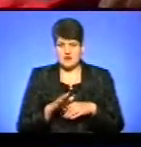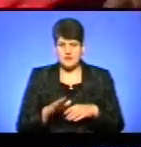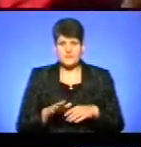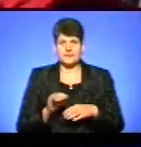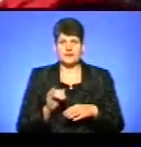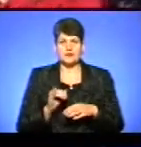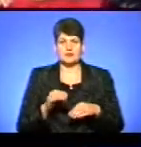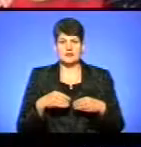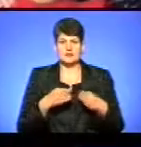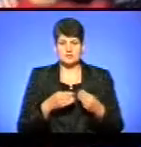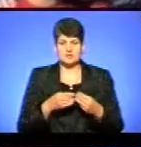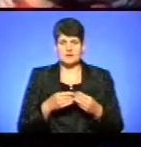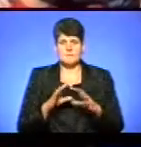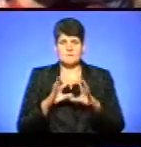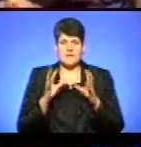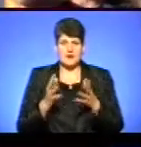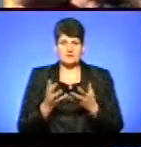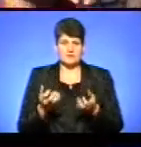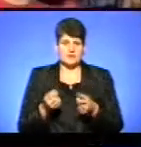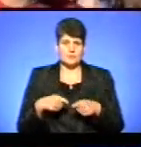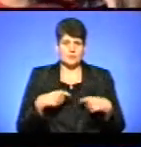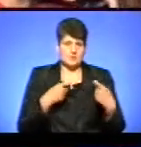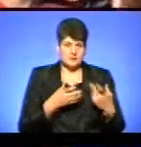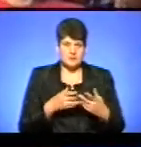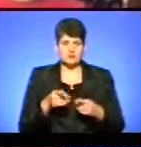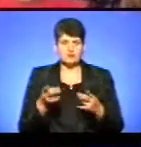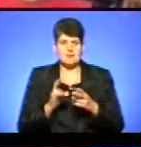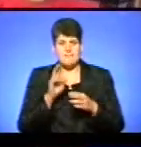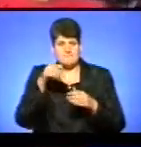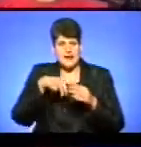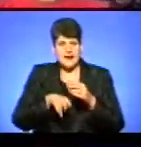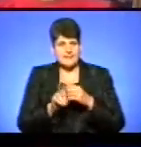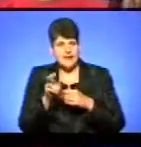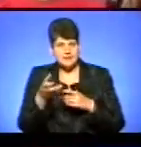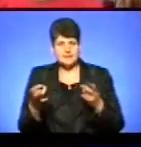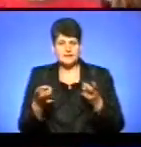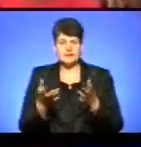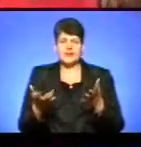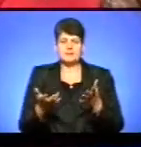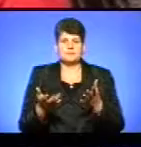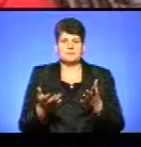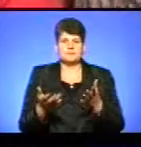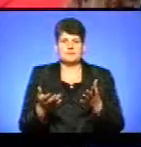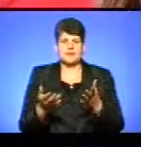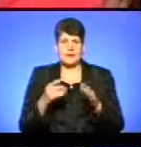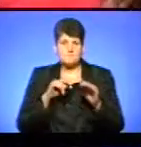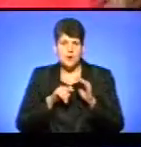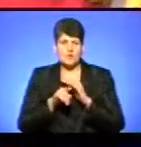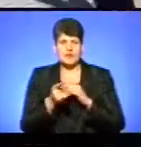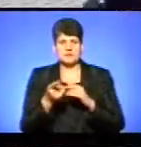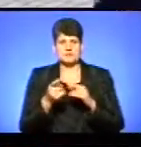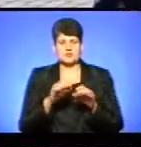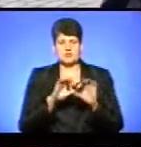як дають, ну, там, м'ячик взяти і пробігтися, а тут же і перелазити треба, і через пролазити треба через